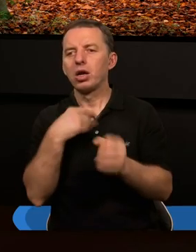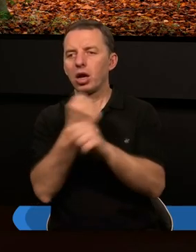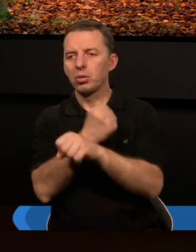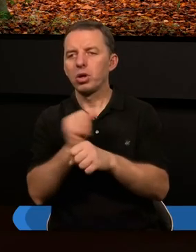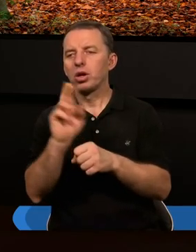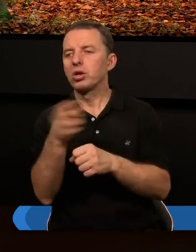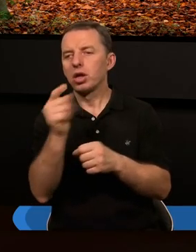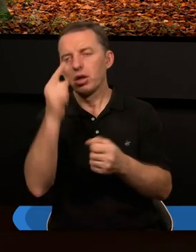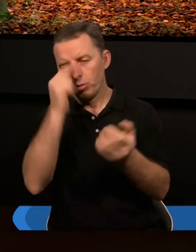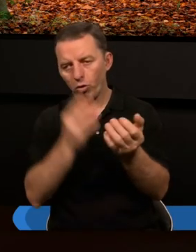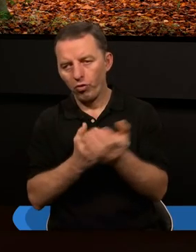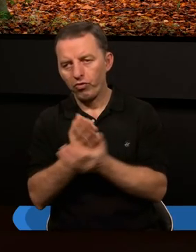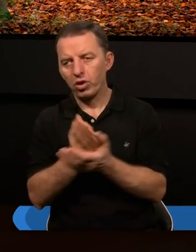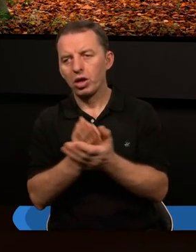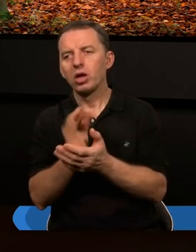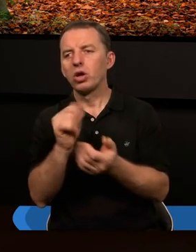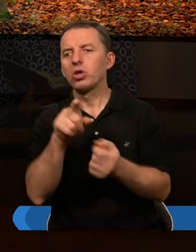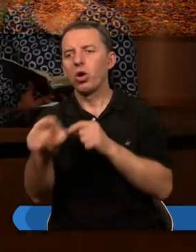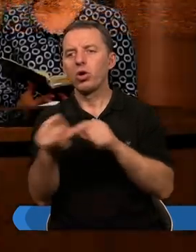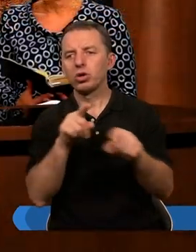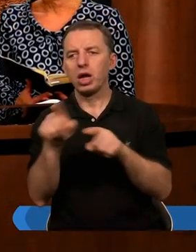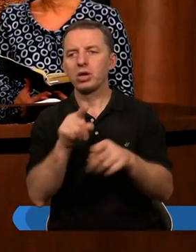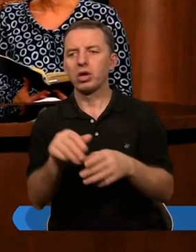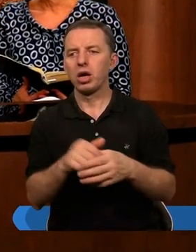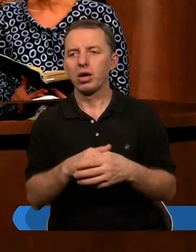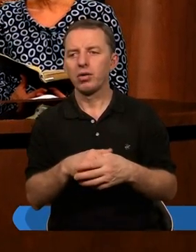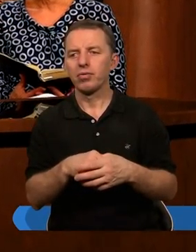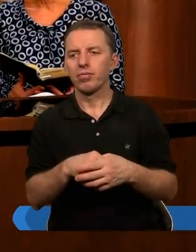zbawienie, niż kiedy uwierzyliśmy. Co to oznacza?